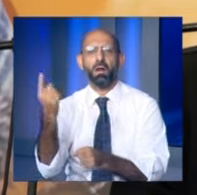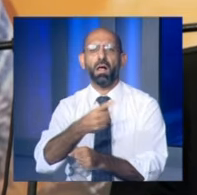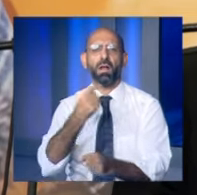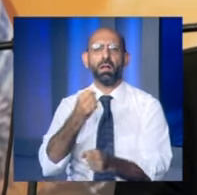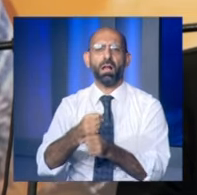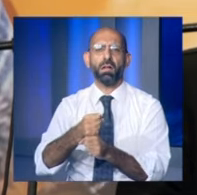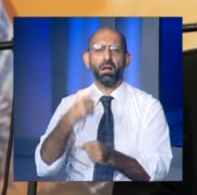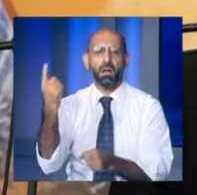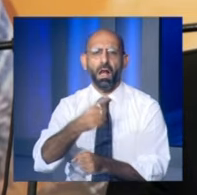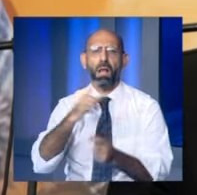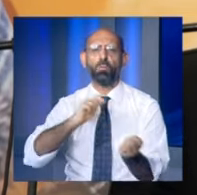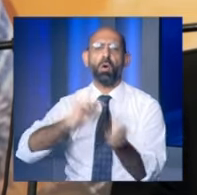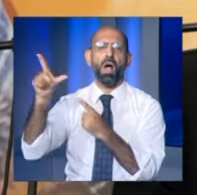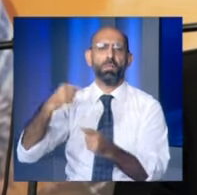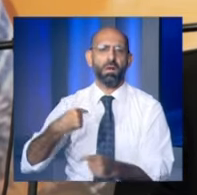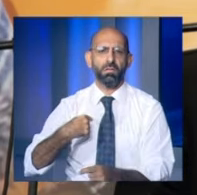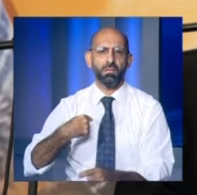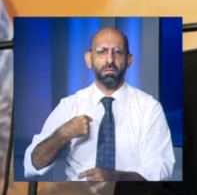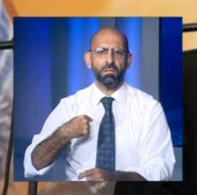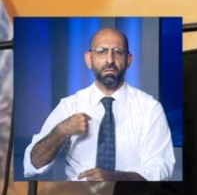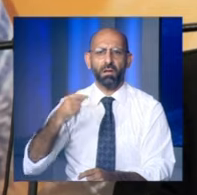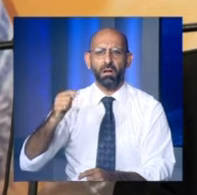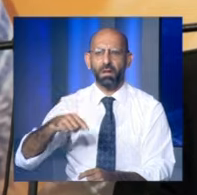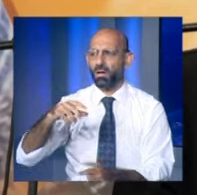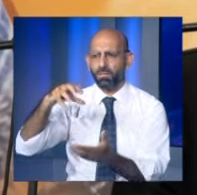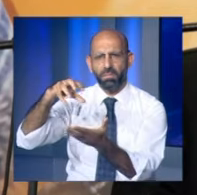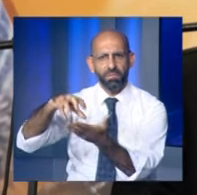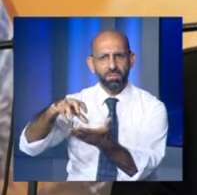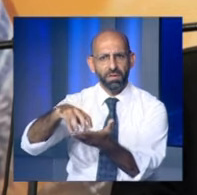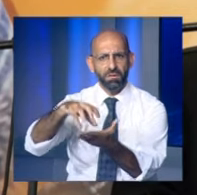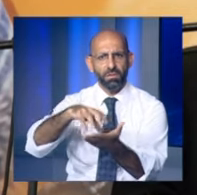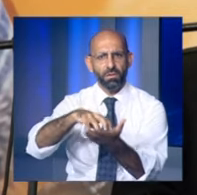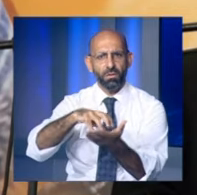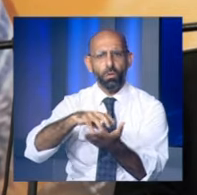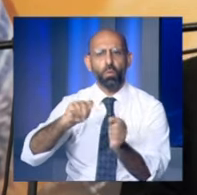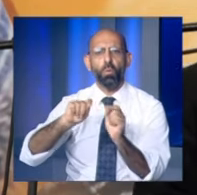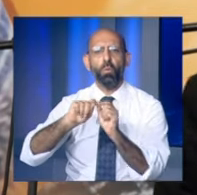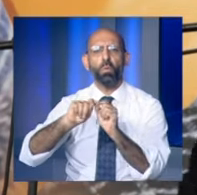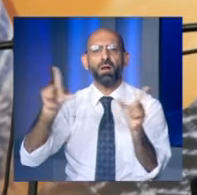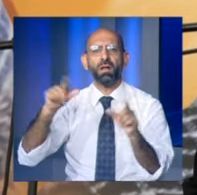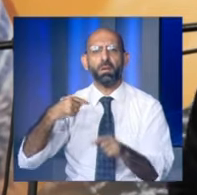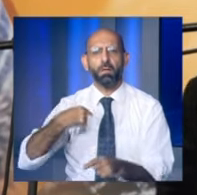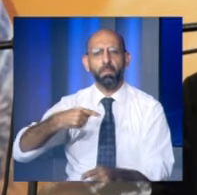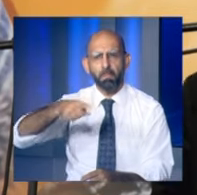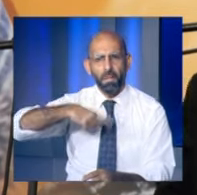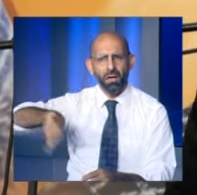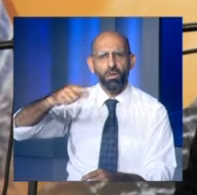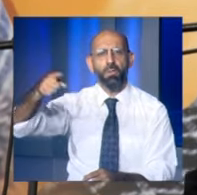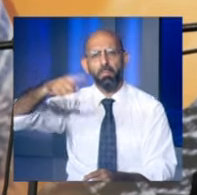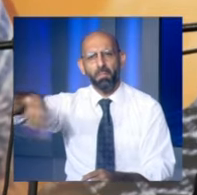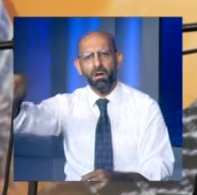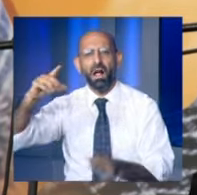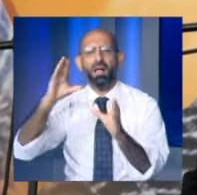ونحن فاعلون، ونحن منتظرون